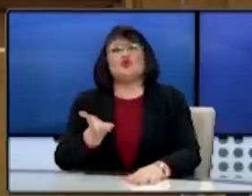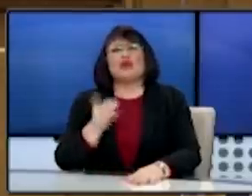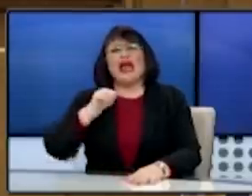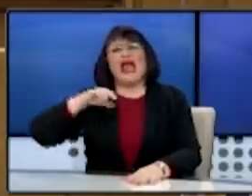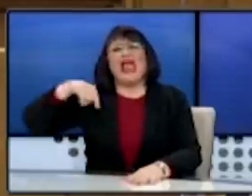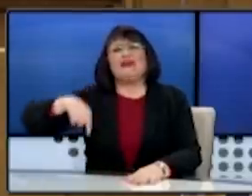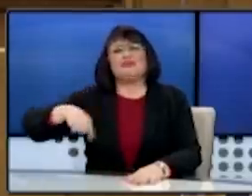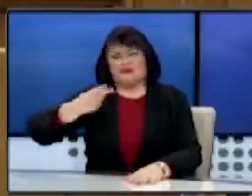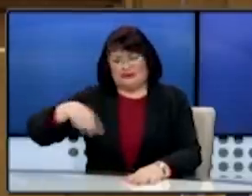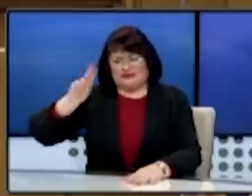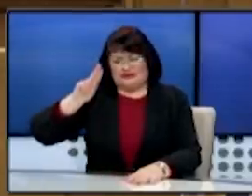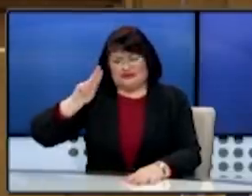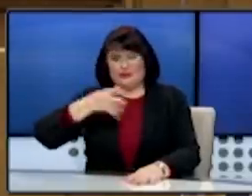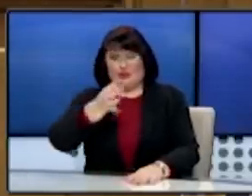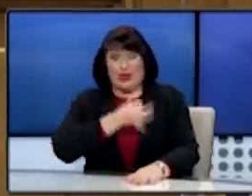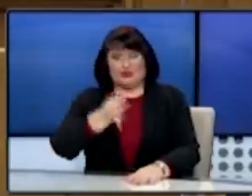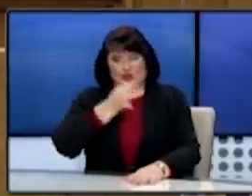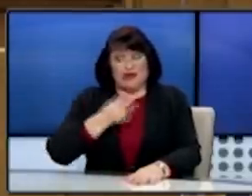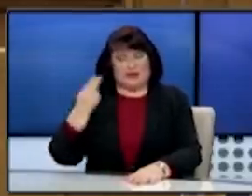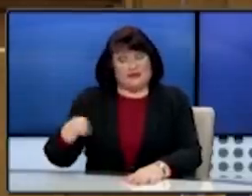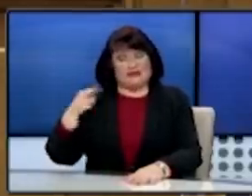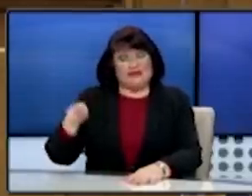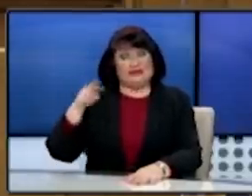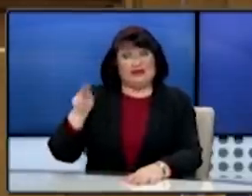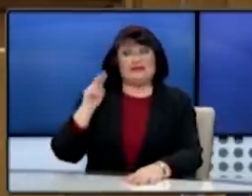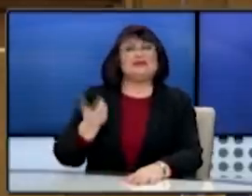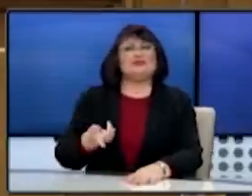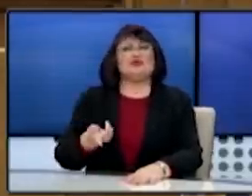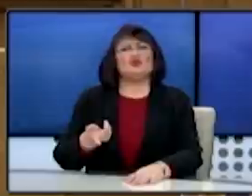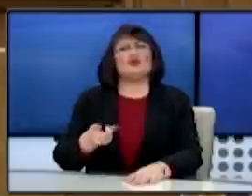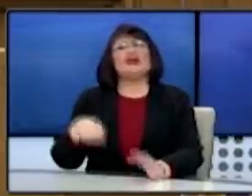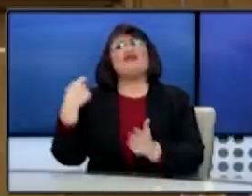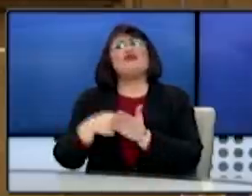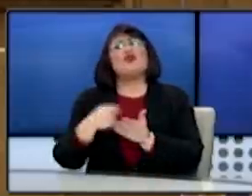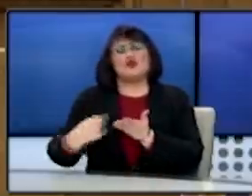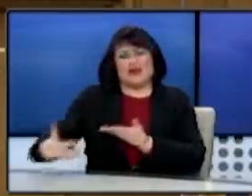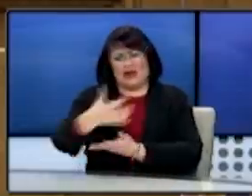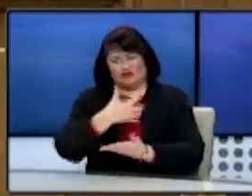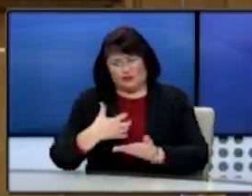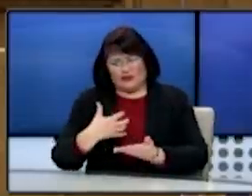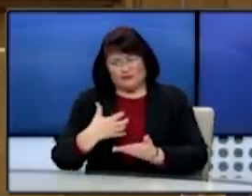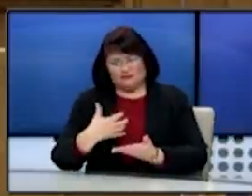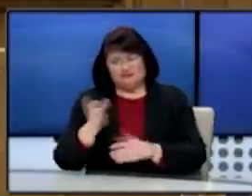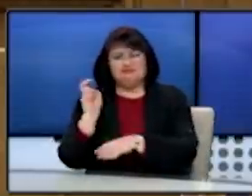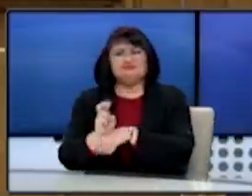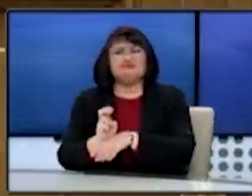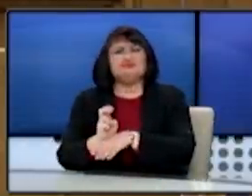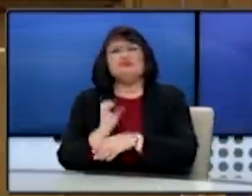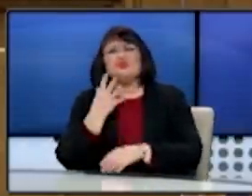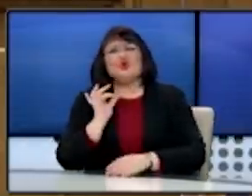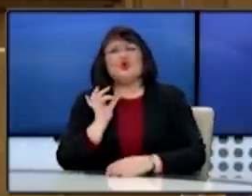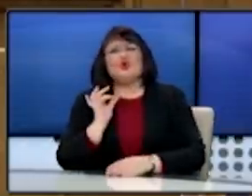του ΑΕΠ που έχετε κάνει σημαία σας, αλλά και την αύξηση και των φορολογικών εσόδων, παραμένουν